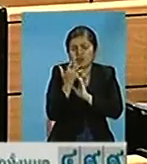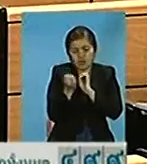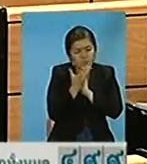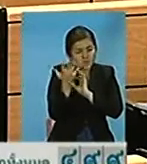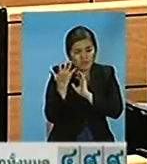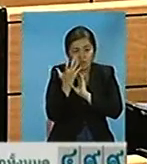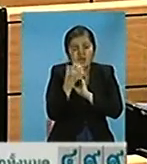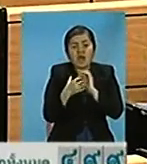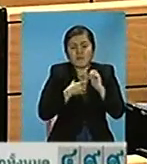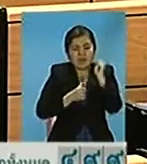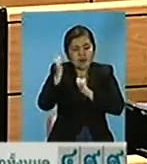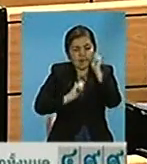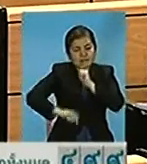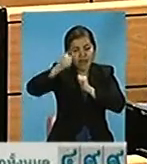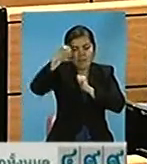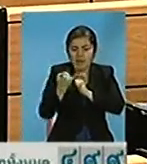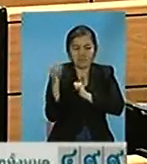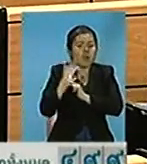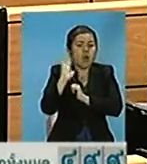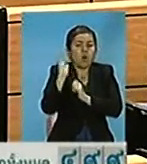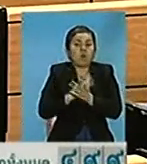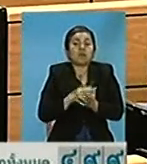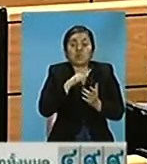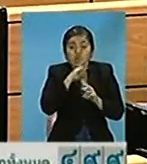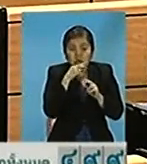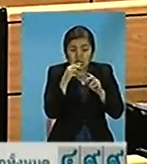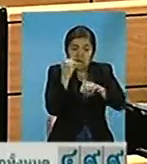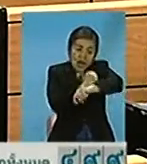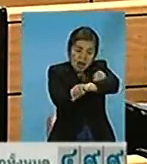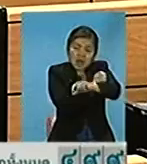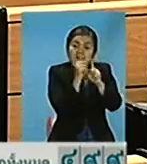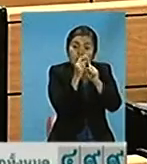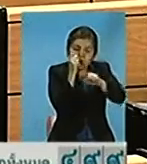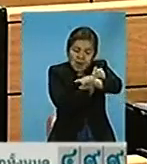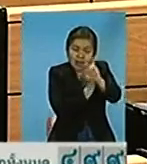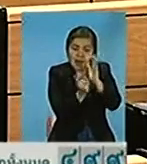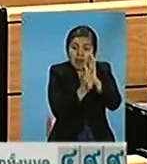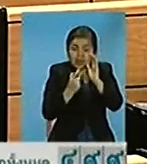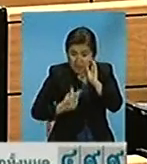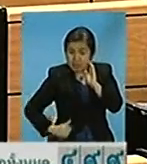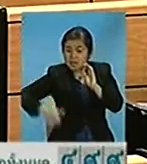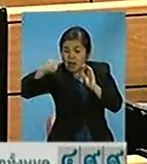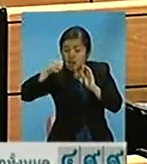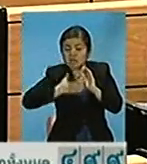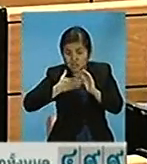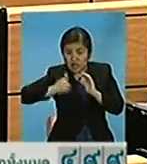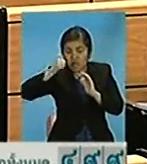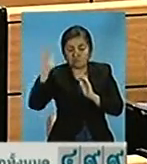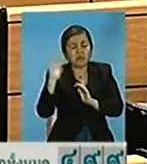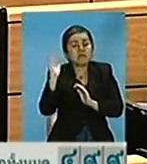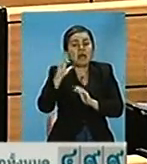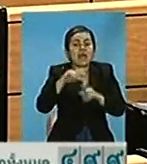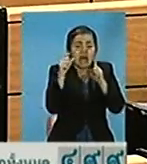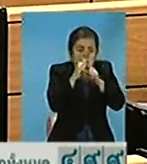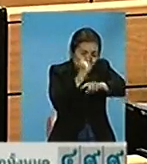ได้อยากจะแพ้ชนะกับท่านครับว่าถ้าท่านใส่ผมชนะไม่ใช่ครับ แค่ท่านใส่คำว่าแรง